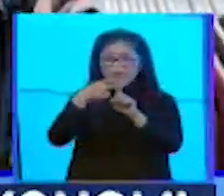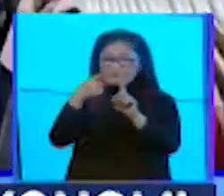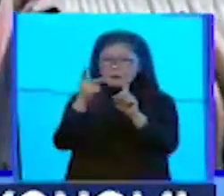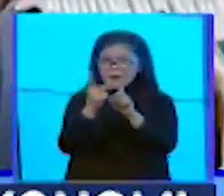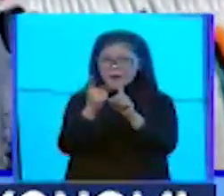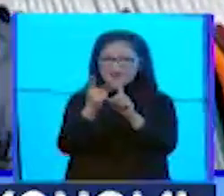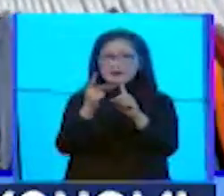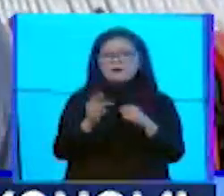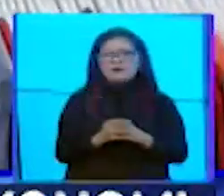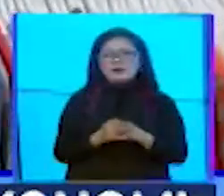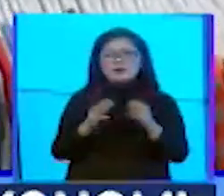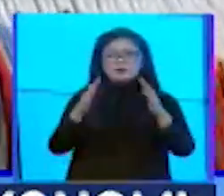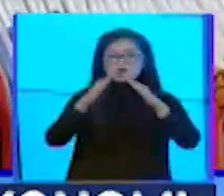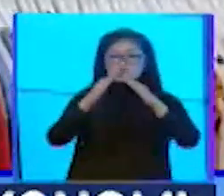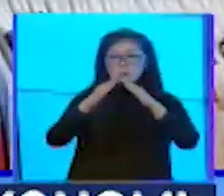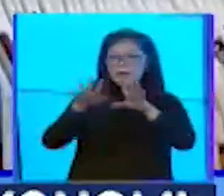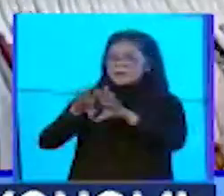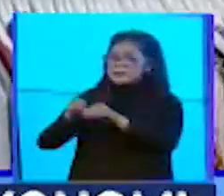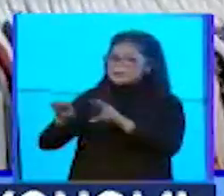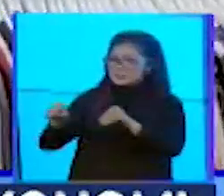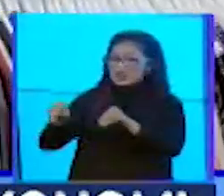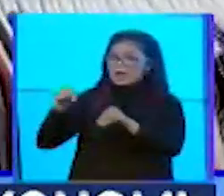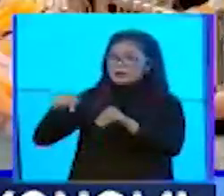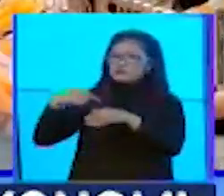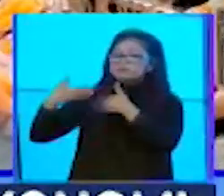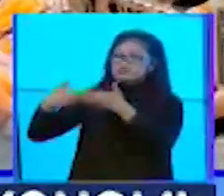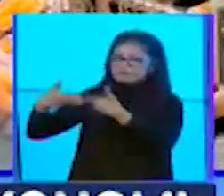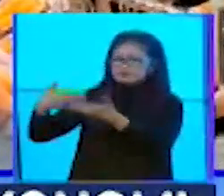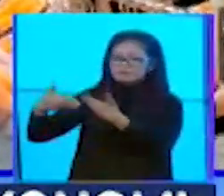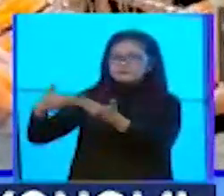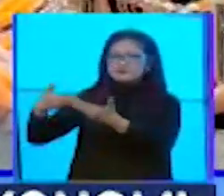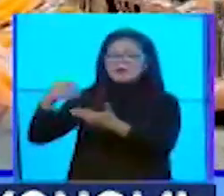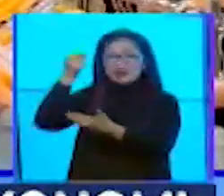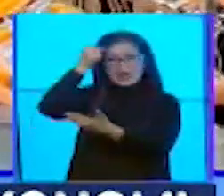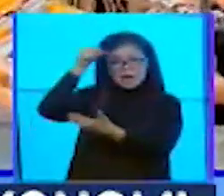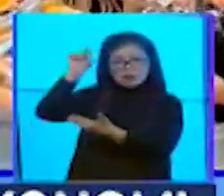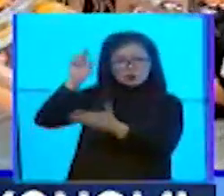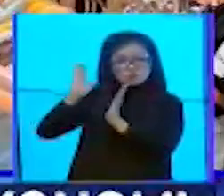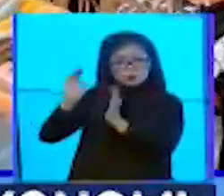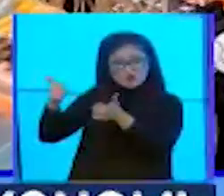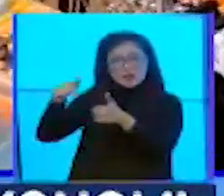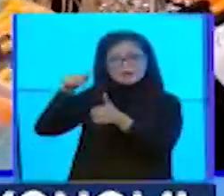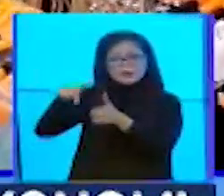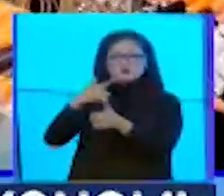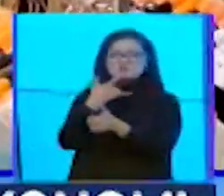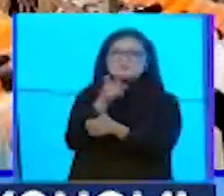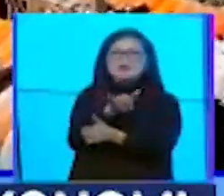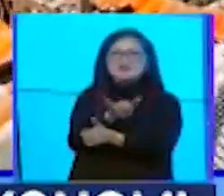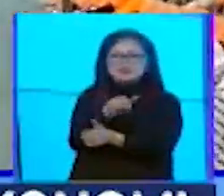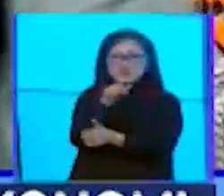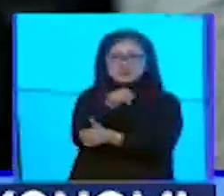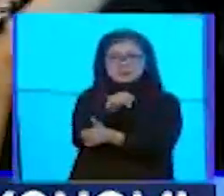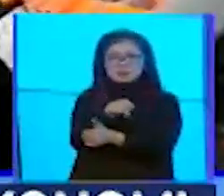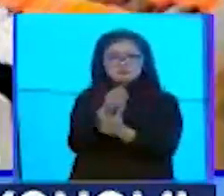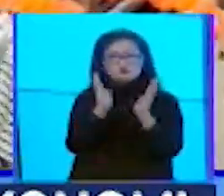melonggarkan. Jadi pusat-pusat perbelanjaan yang berada di sekitar perkantoran itu juga mengalami tingkat kunjungan pergerakannya yang